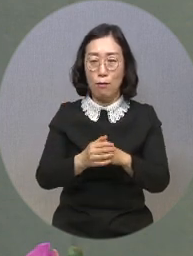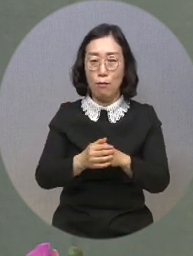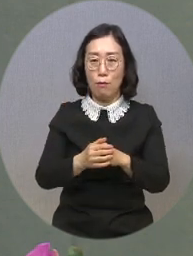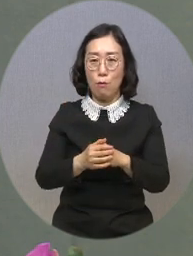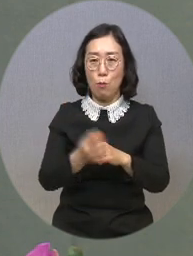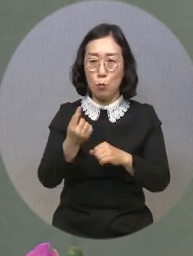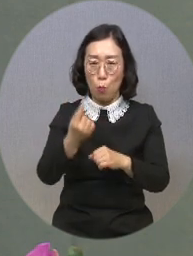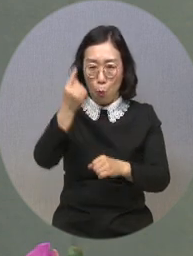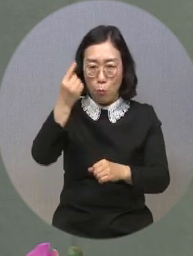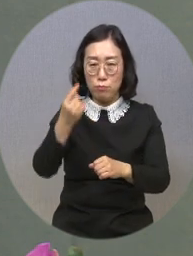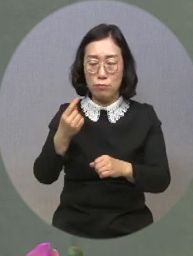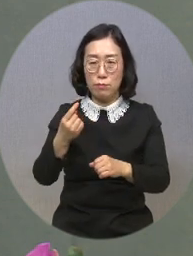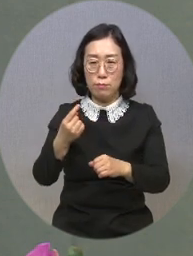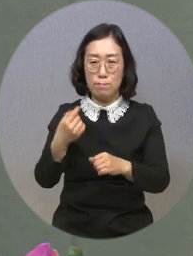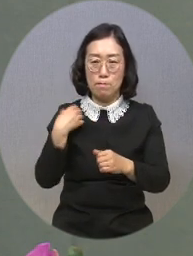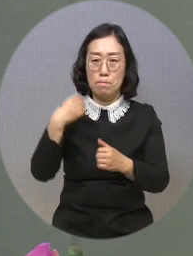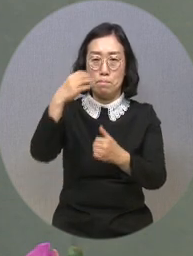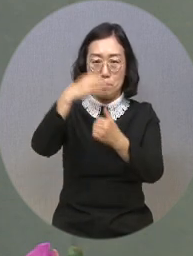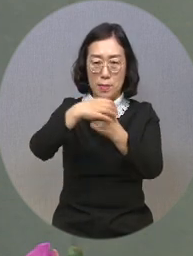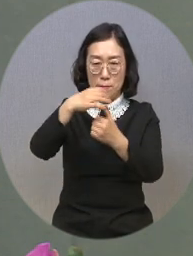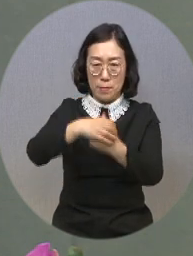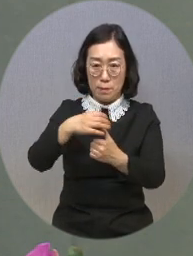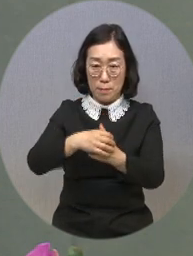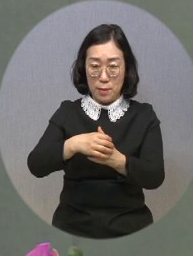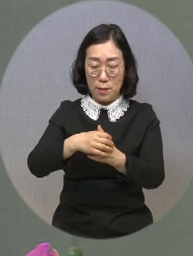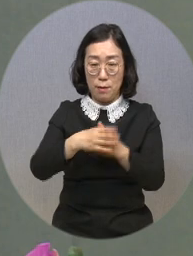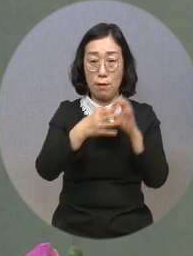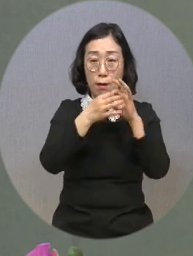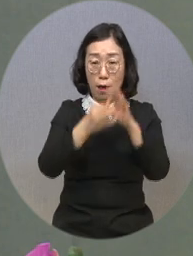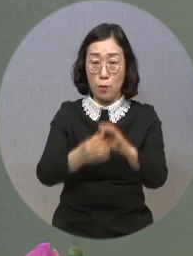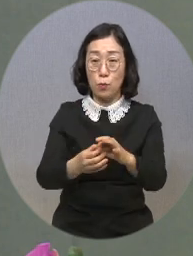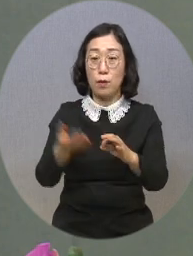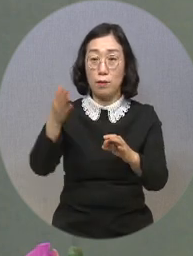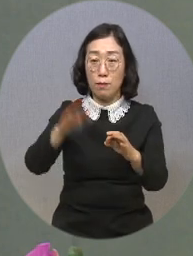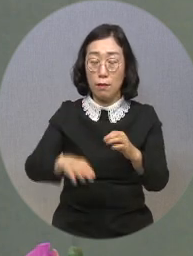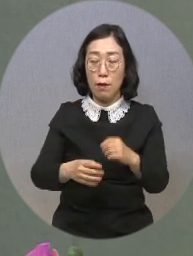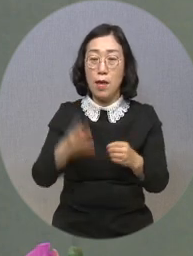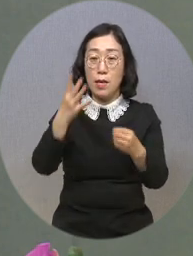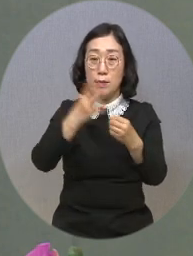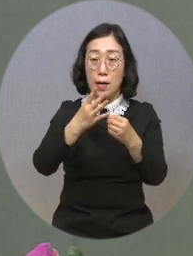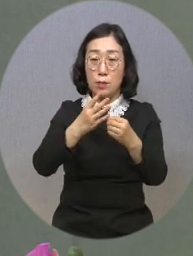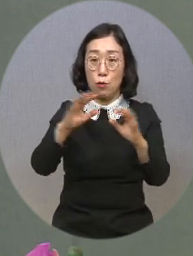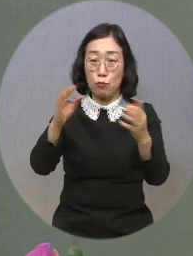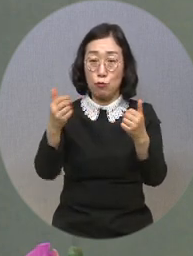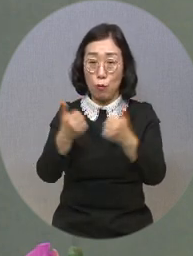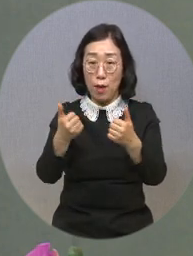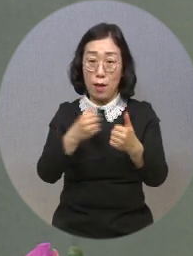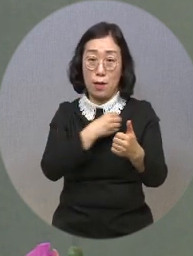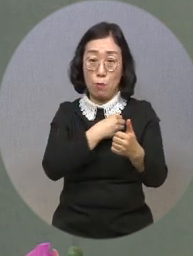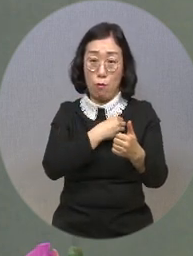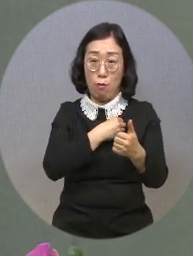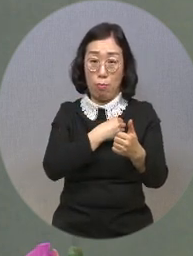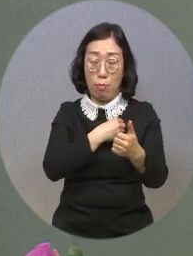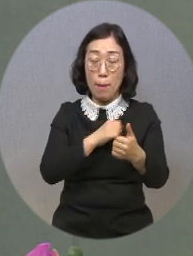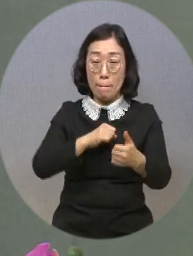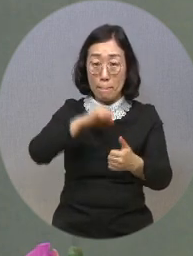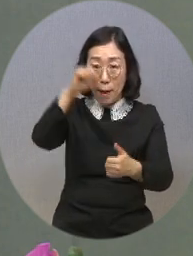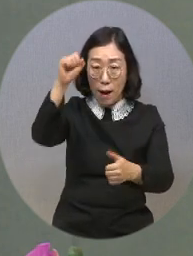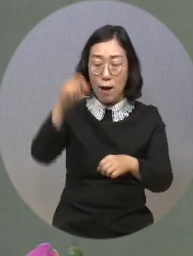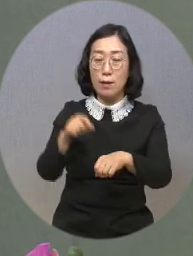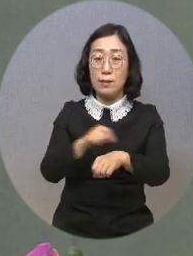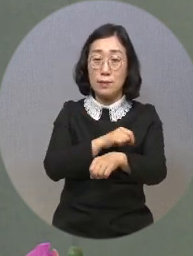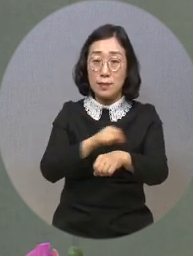고위직 공무원을 쭉 역임해 오셨는데 4선 국회의원을 하시면서